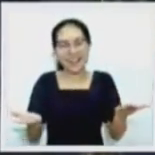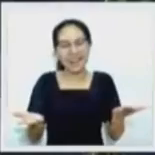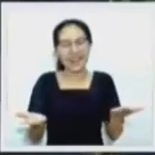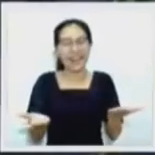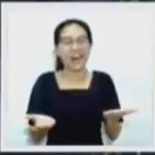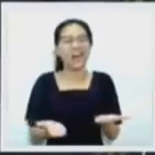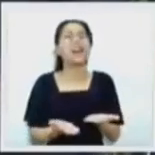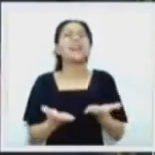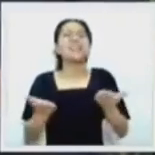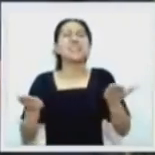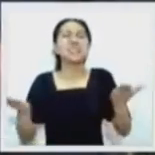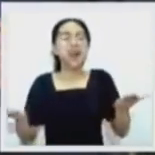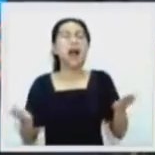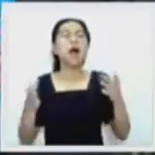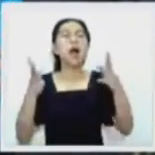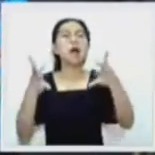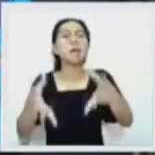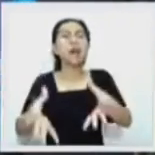sa